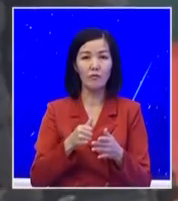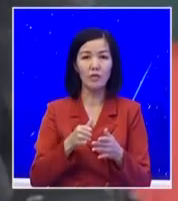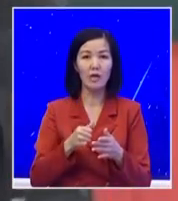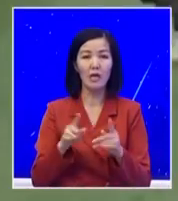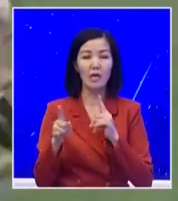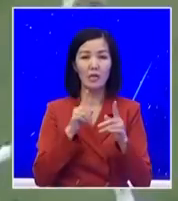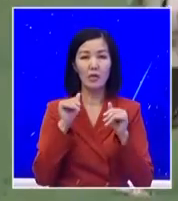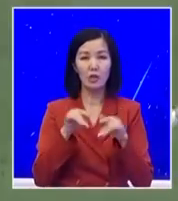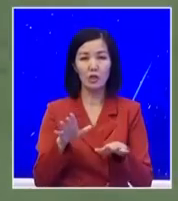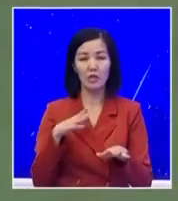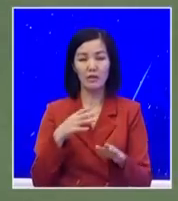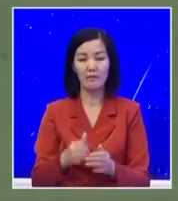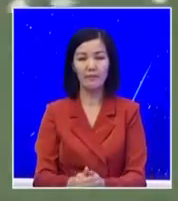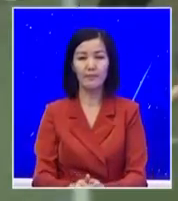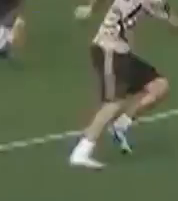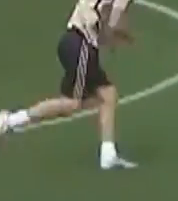УЕФА.